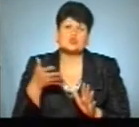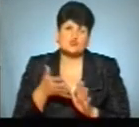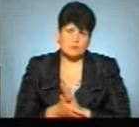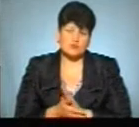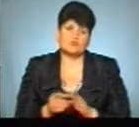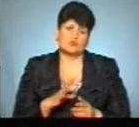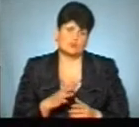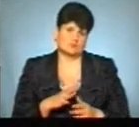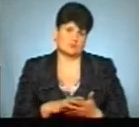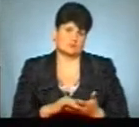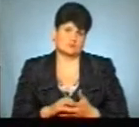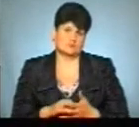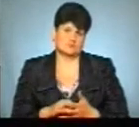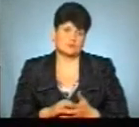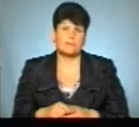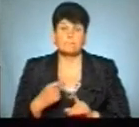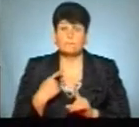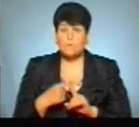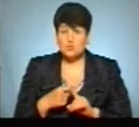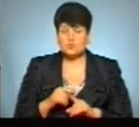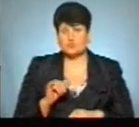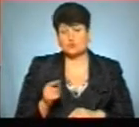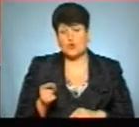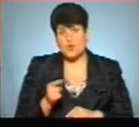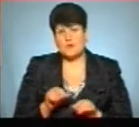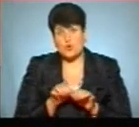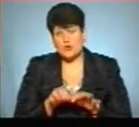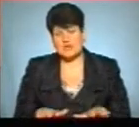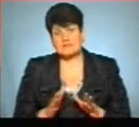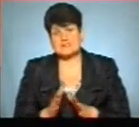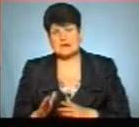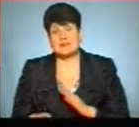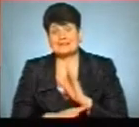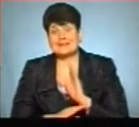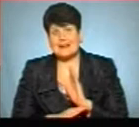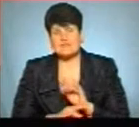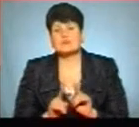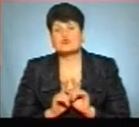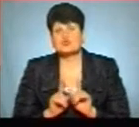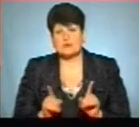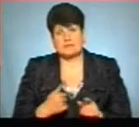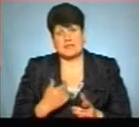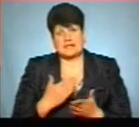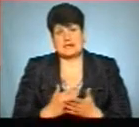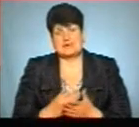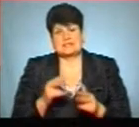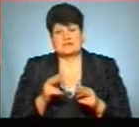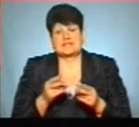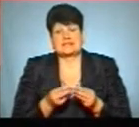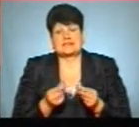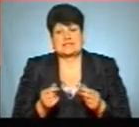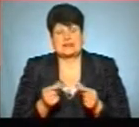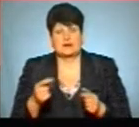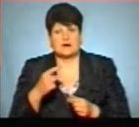було трухляве. Плюс в Тернополі коренева система дерев, особливо ми свідки є зникнення великої кількості